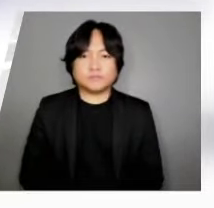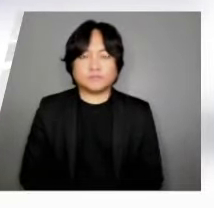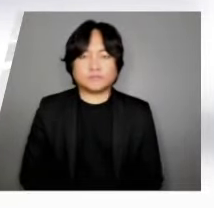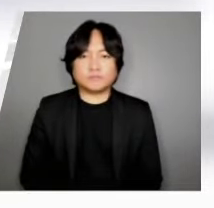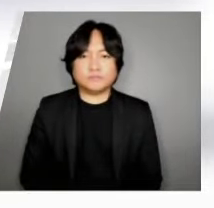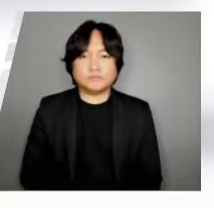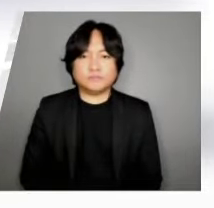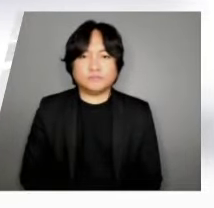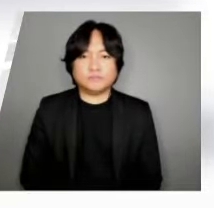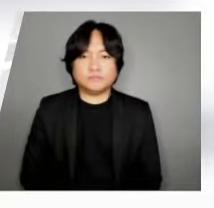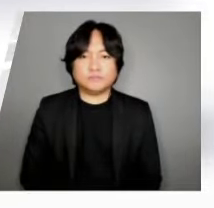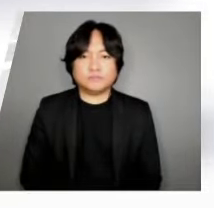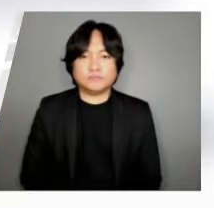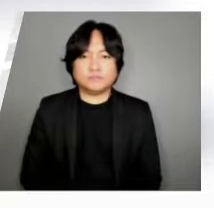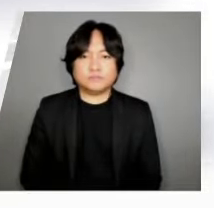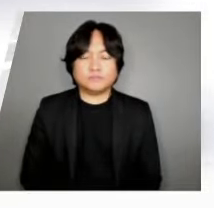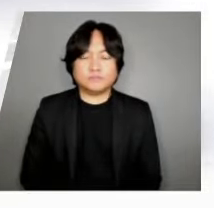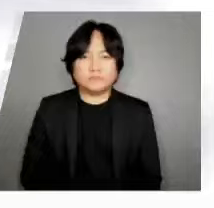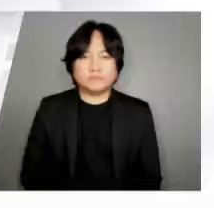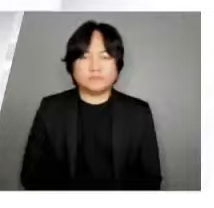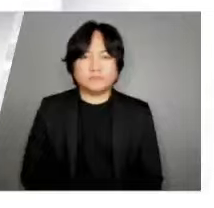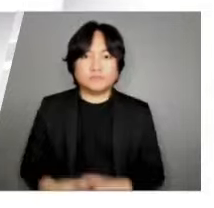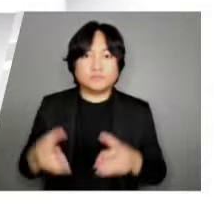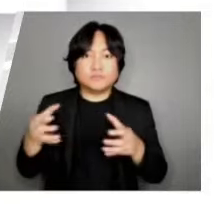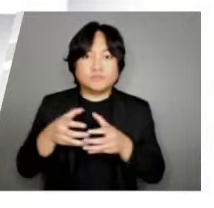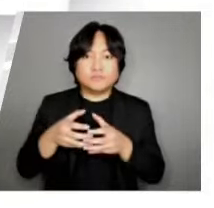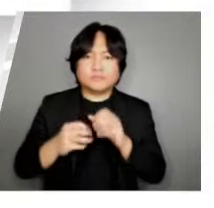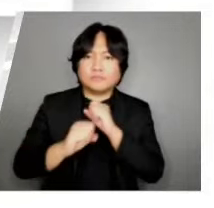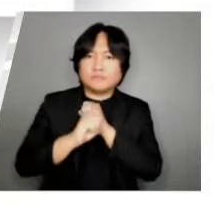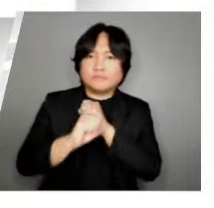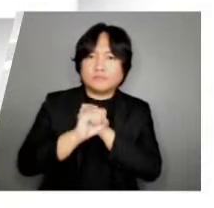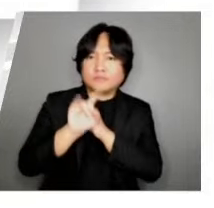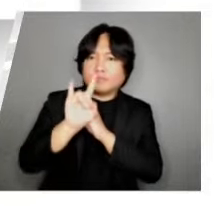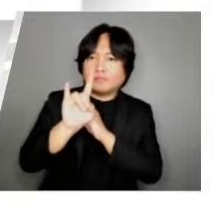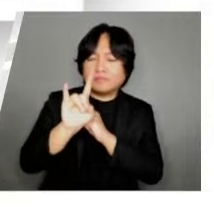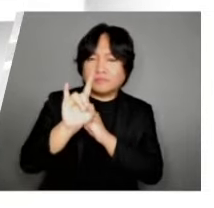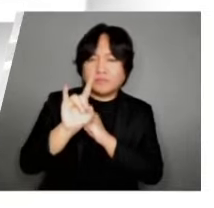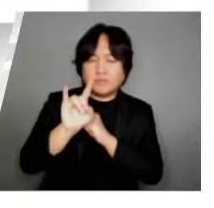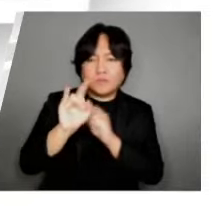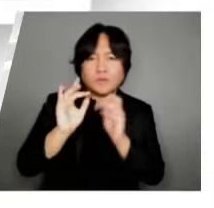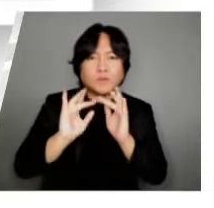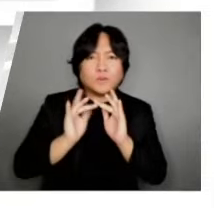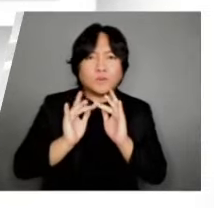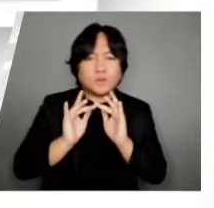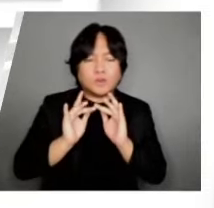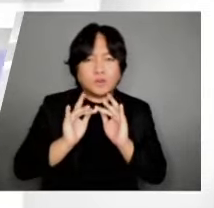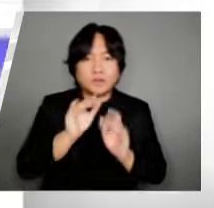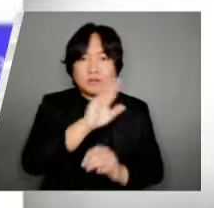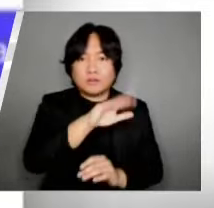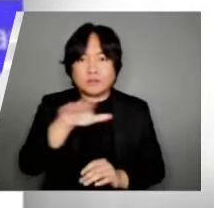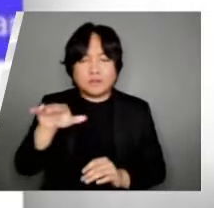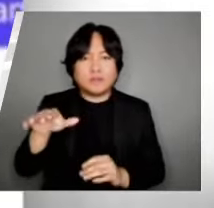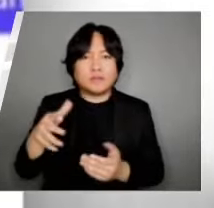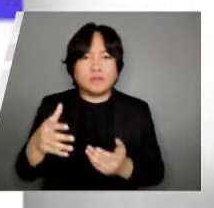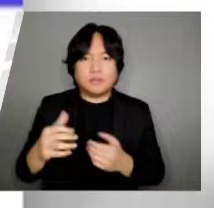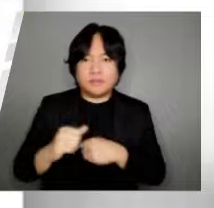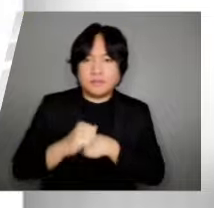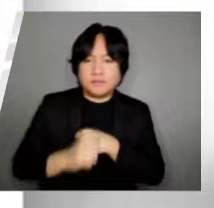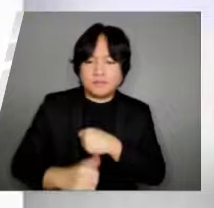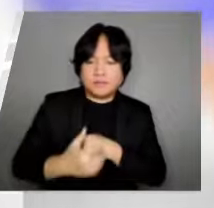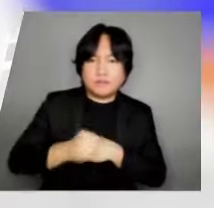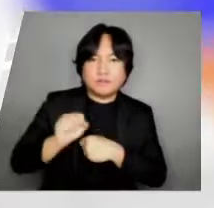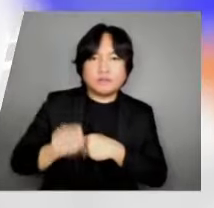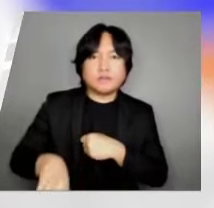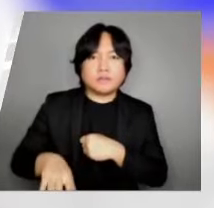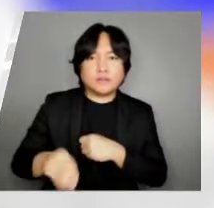Lantaran kung ipromote ng isang grupo sa social media ang kanilang inaalok na umano'y super safe na serbisyo pagpapalaglag ng bata